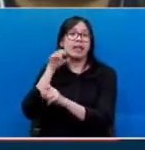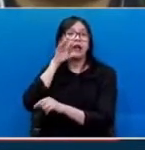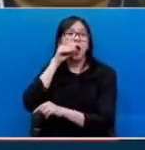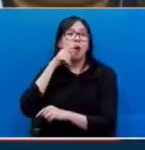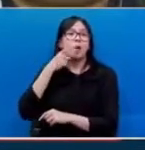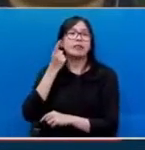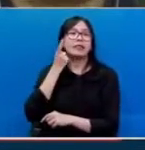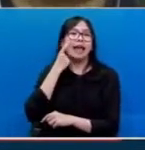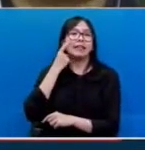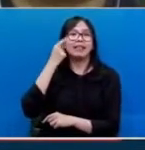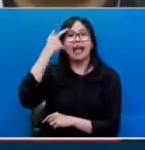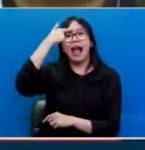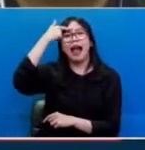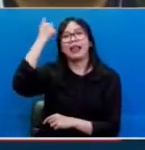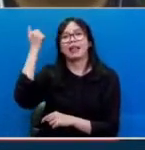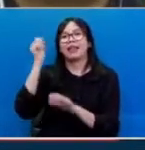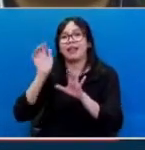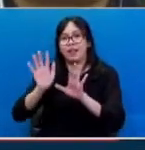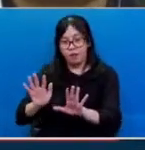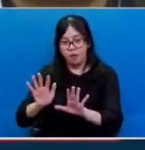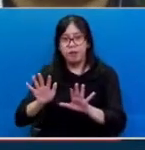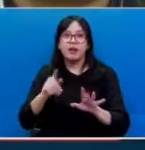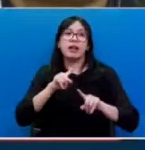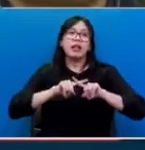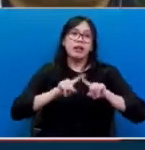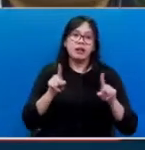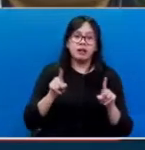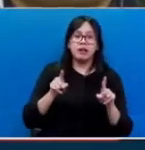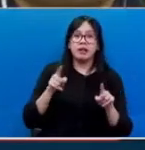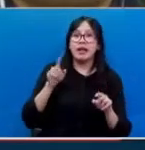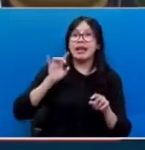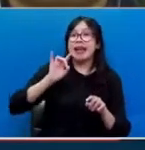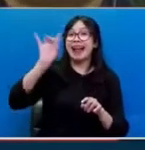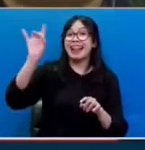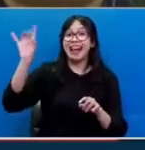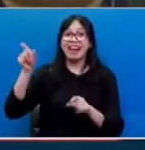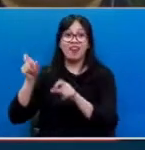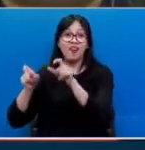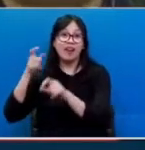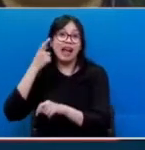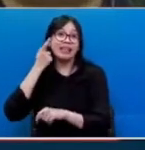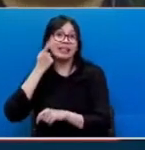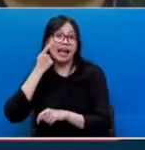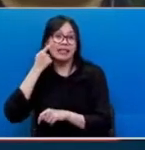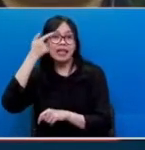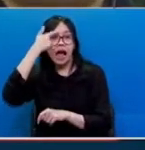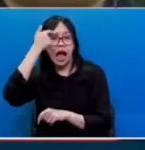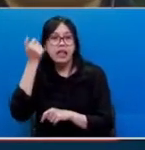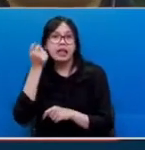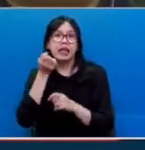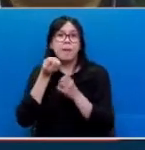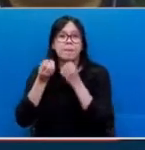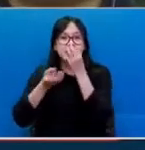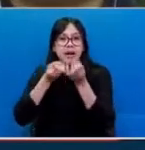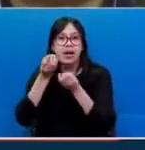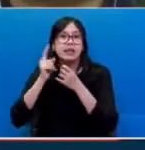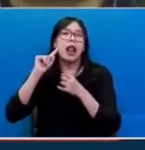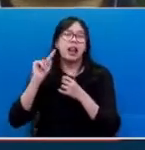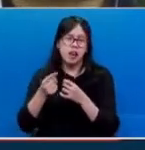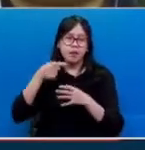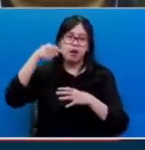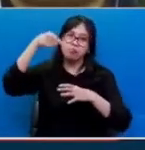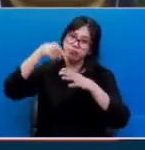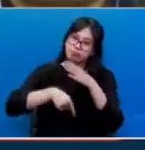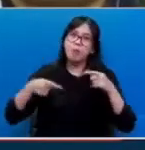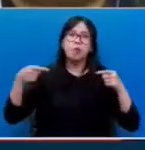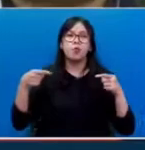yang disampaikan ya tapi ee ada banyak keterang ahli yang lain yang saya kira jauh lebih substansial untuk menggambarkan